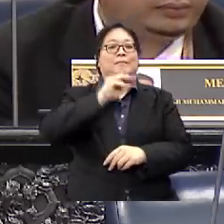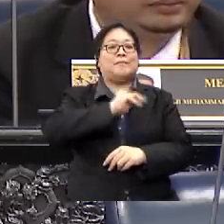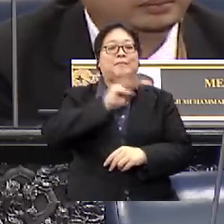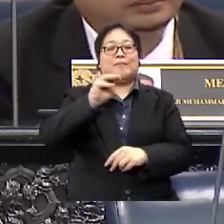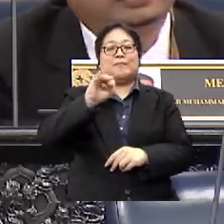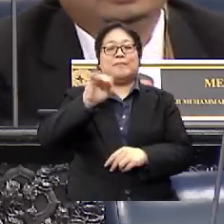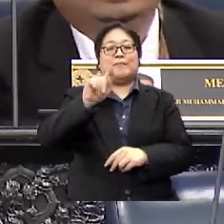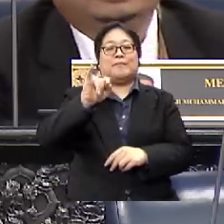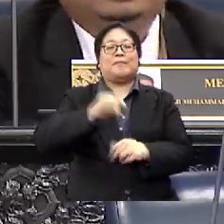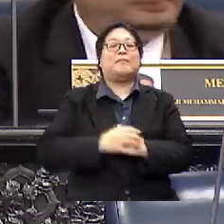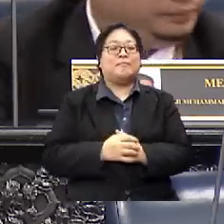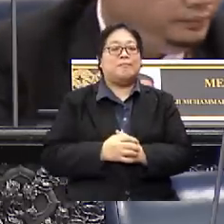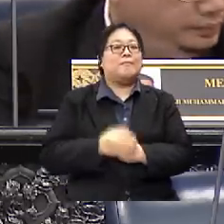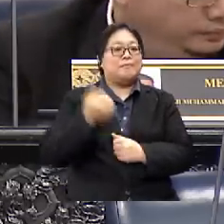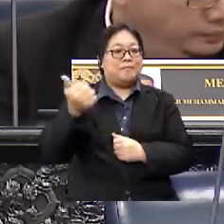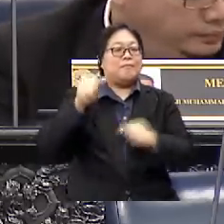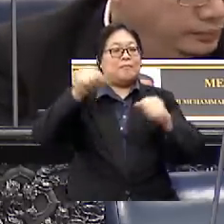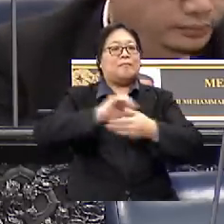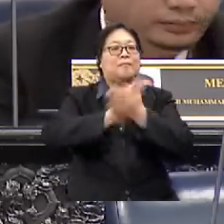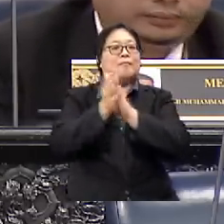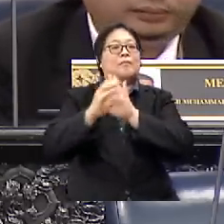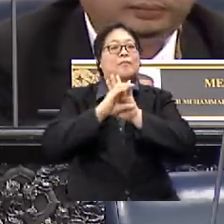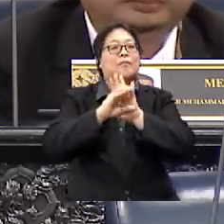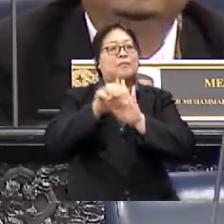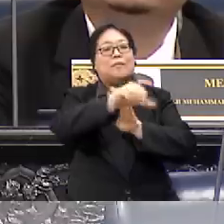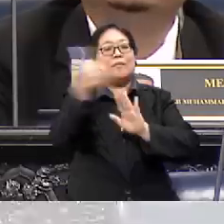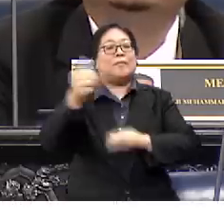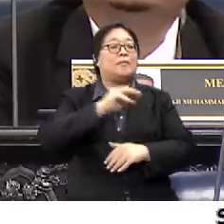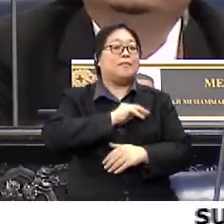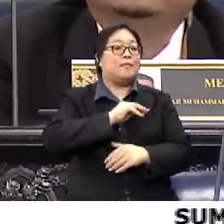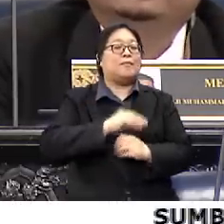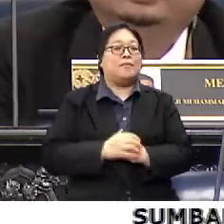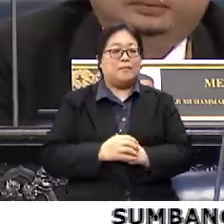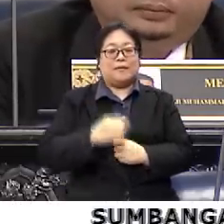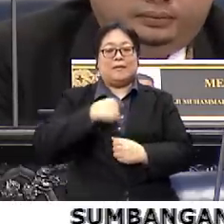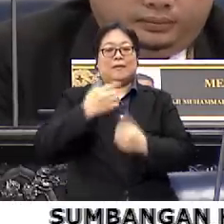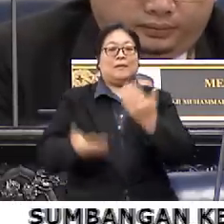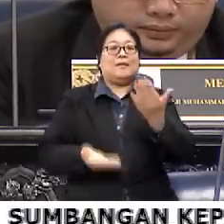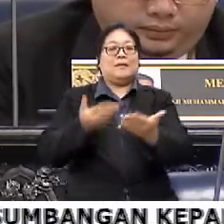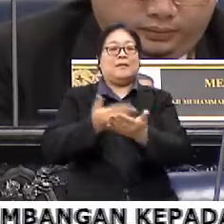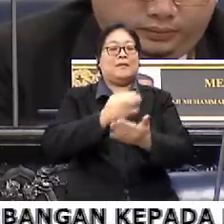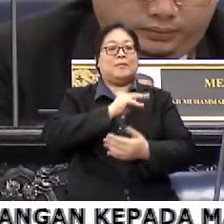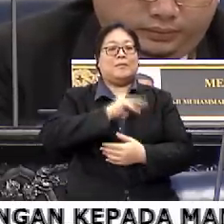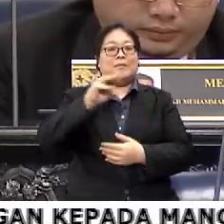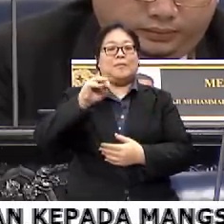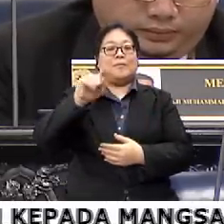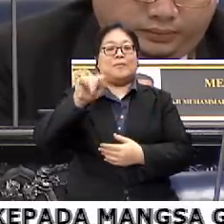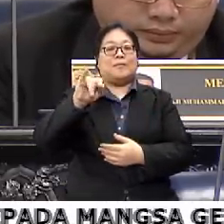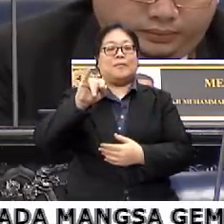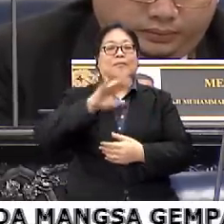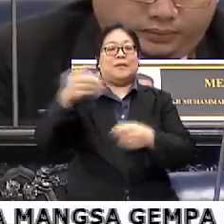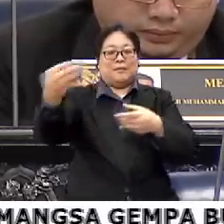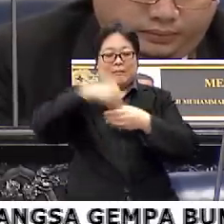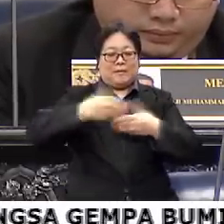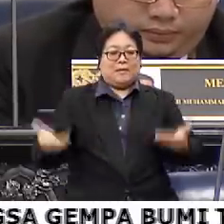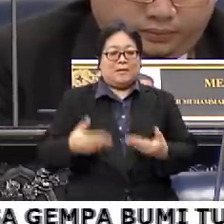MITI. Beliau boleh jadikan contoh diikuti oleh menteri-menteri lain. Saya cadangkan Yang Berhormat Menteri MITI selepas ini join sebelah